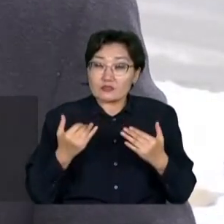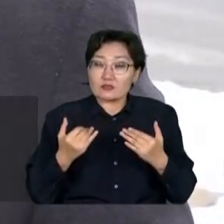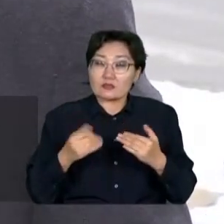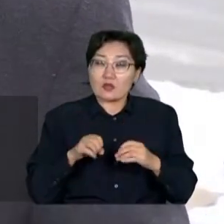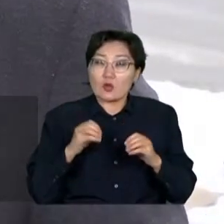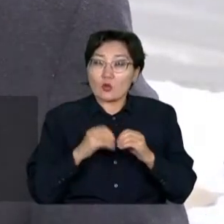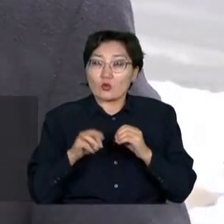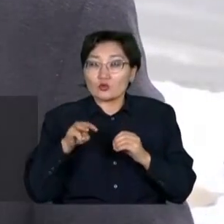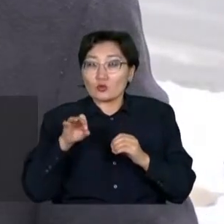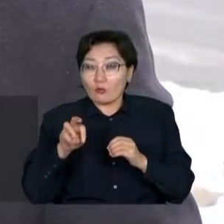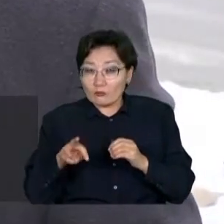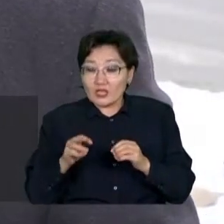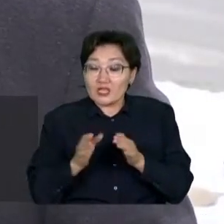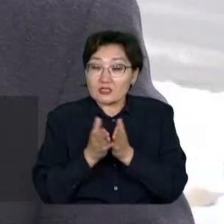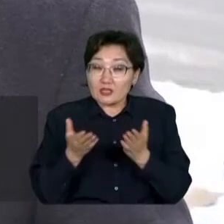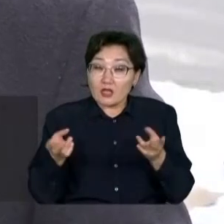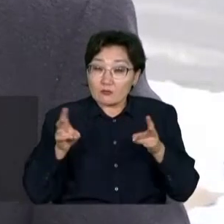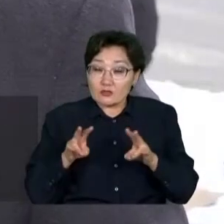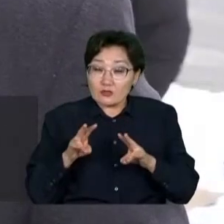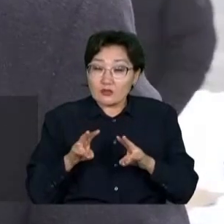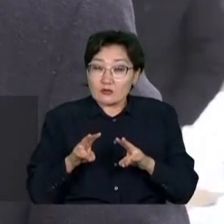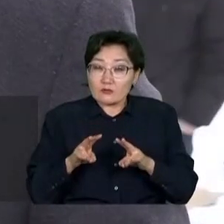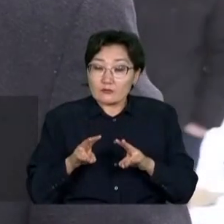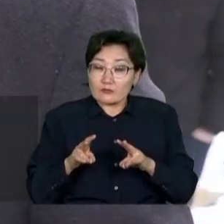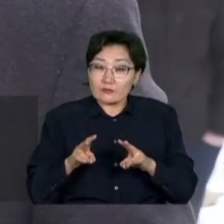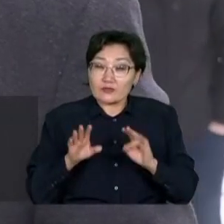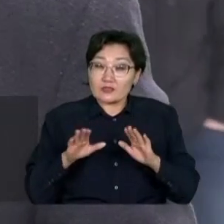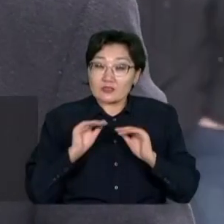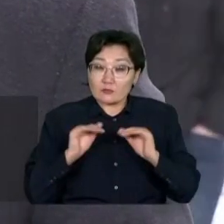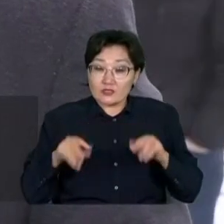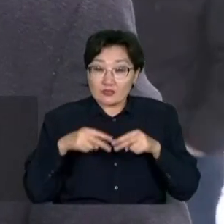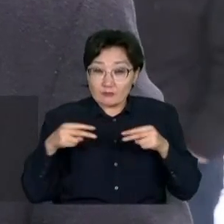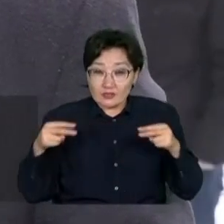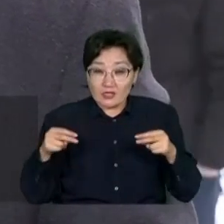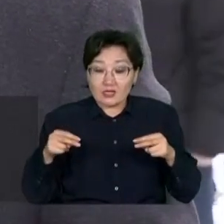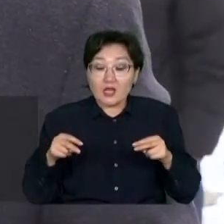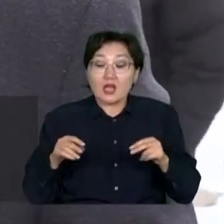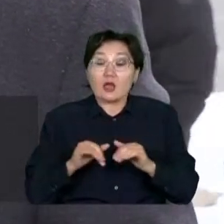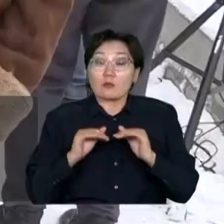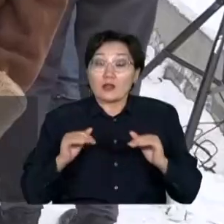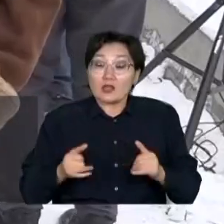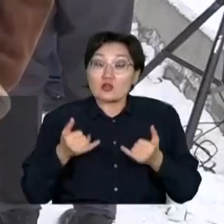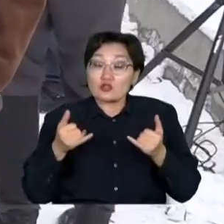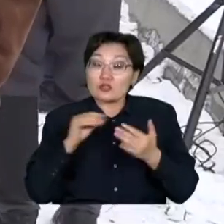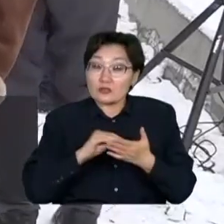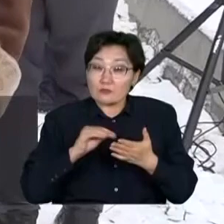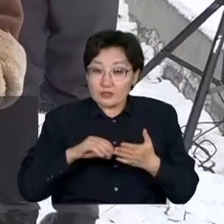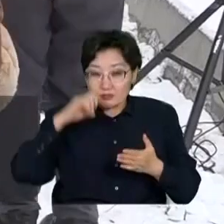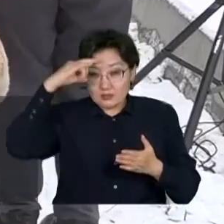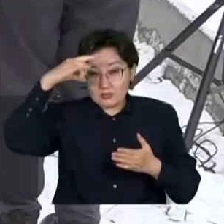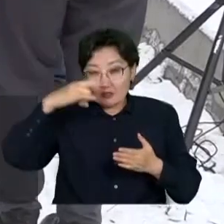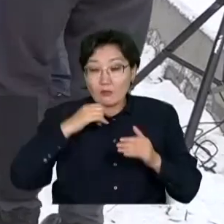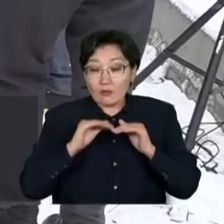10 том болып қалатын шығар. Өйткені бұл кісі өндіртіп жазған адам, тек балалар әдебиетімен айналысқан адам, қазақ балалар әдебиетінің